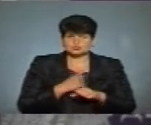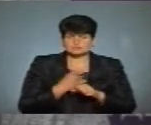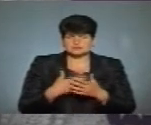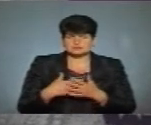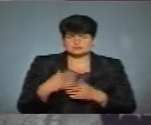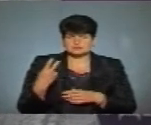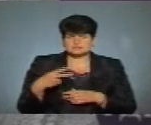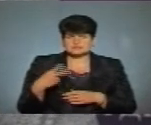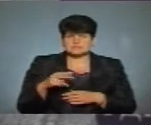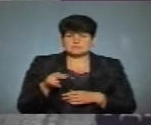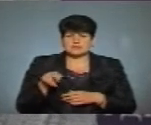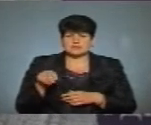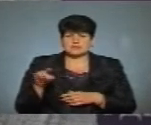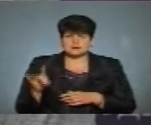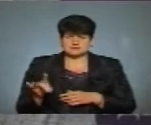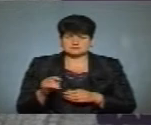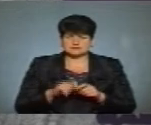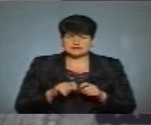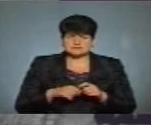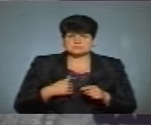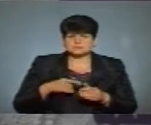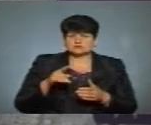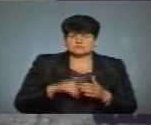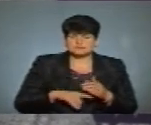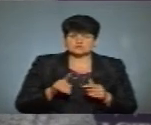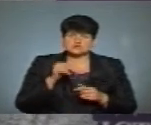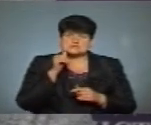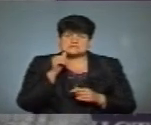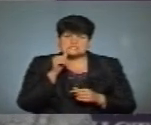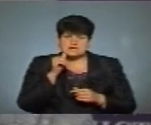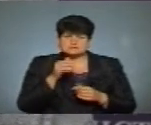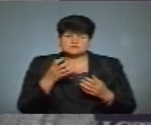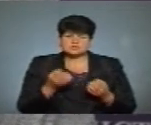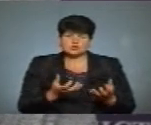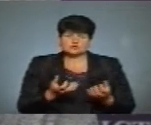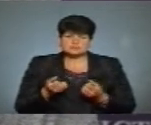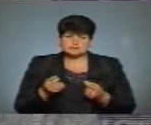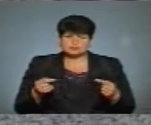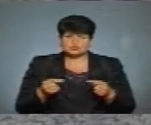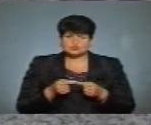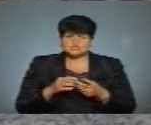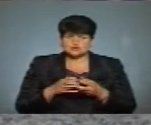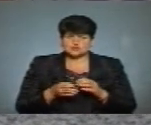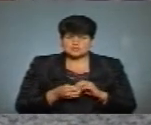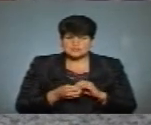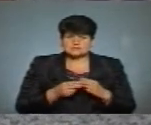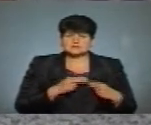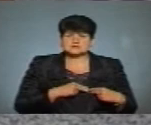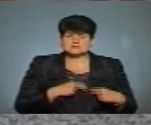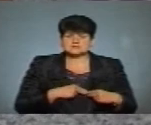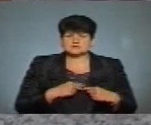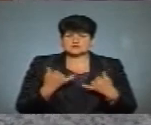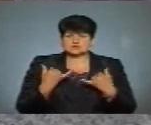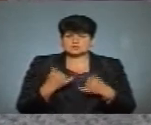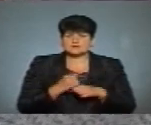20 ПЛР-тестів, і ми сподіваємося, що десь завтра вже ми отримаємо остаточні результати. Працівники сьогодні лабораторного